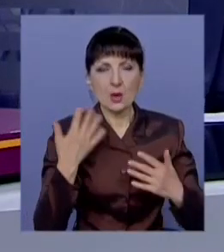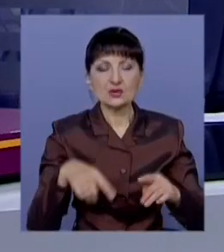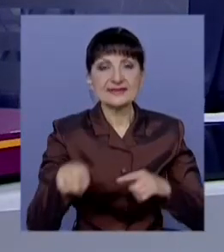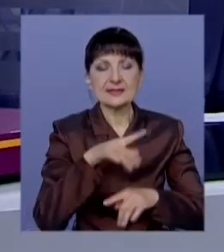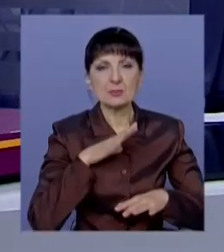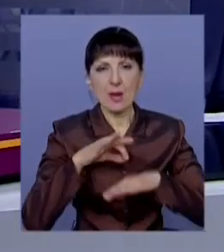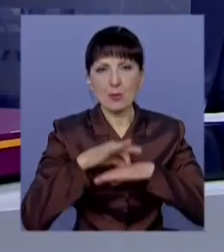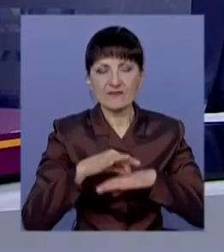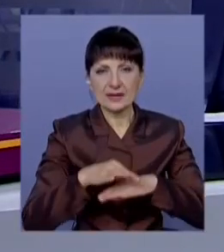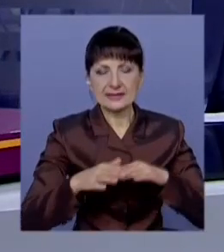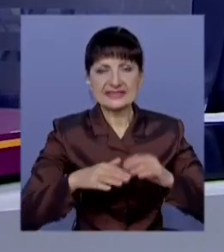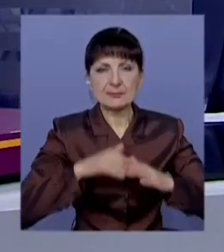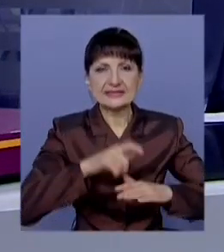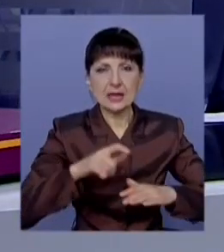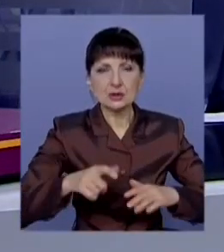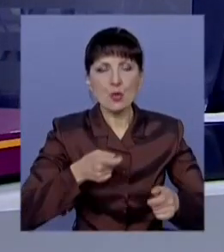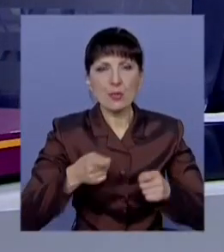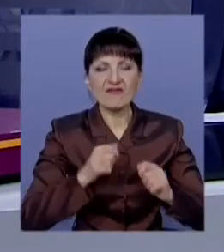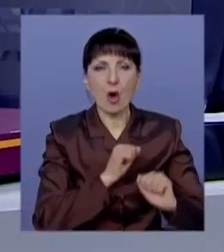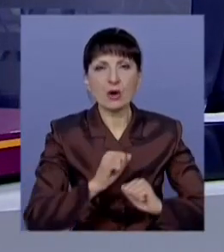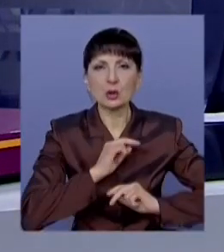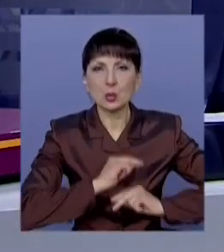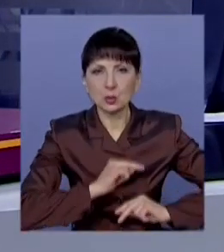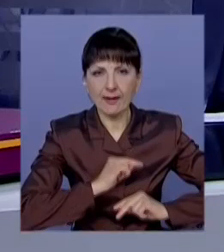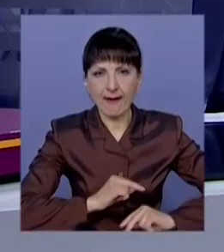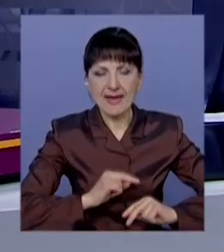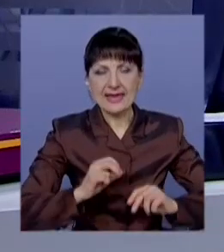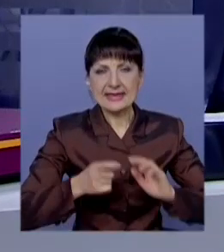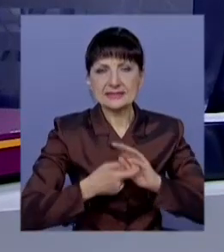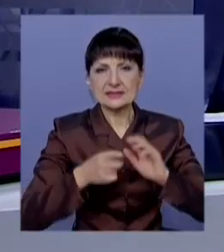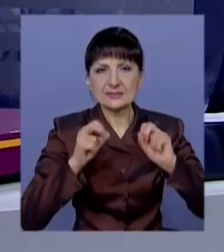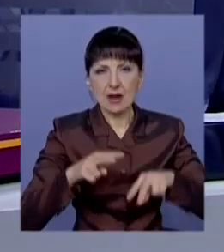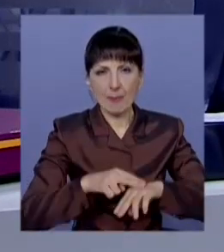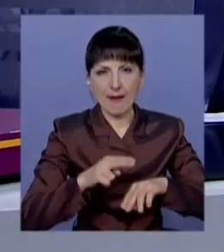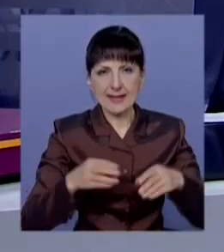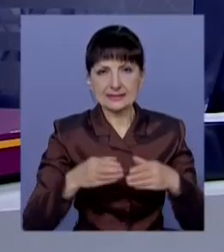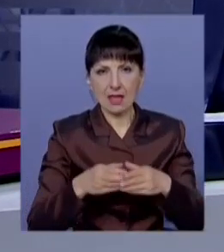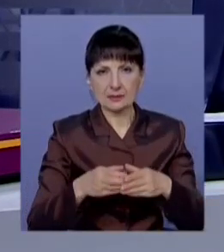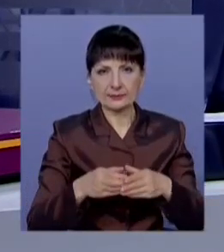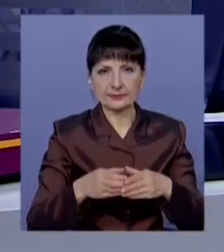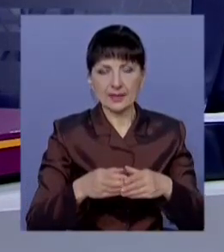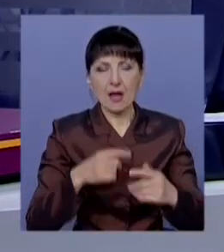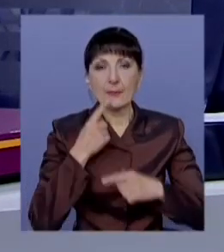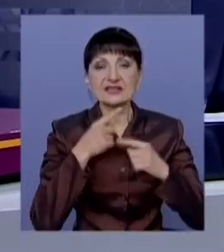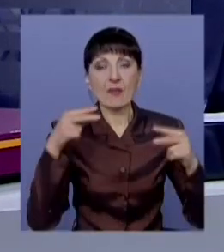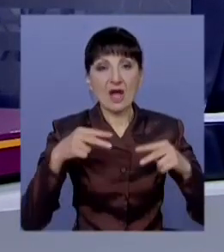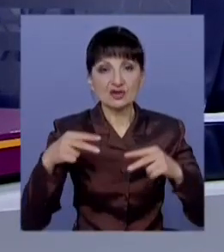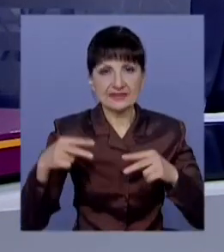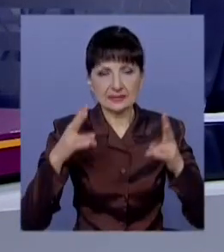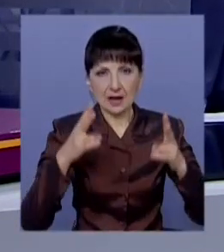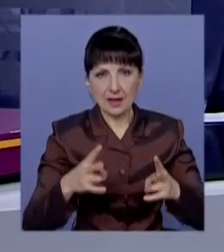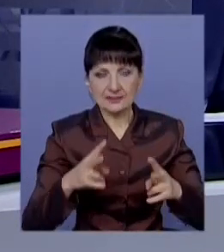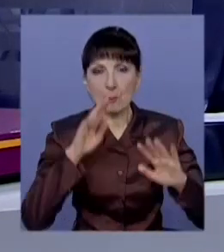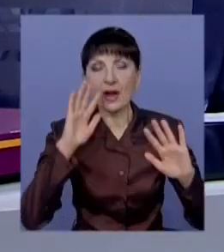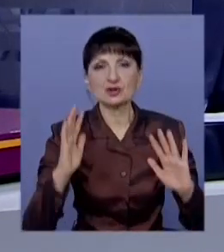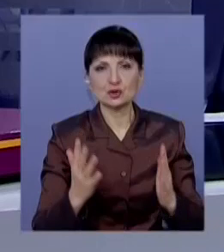провели специалисты управления охраны труда и оперативно-следственная группа линейного отдела. По словам очевидцев, трагедия